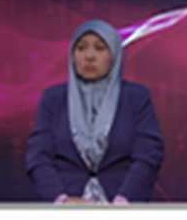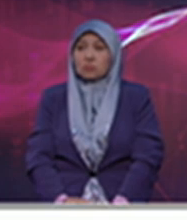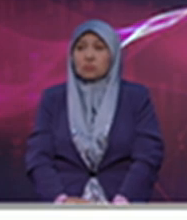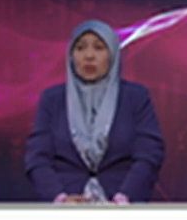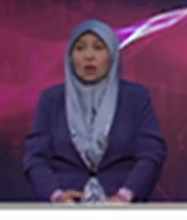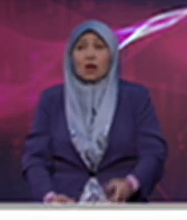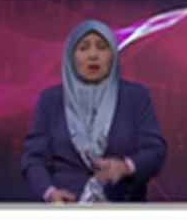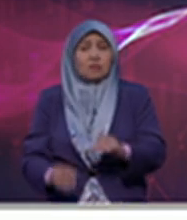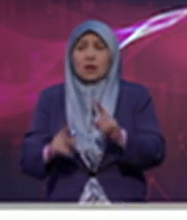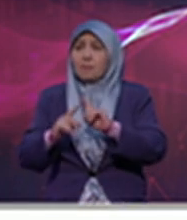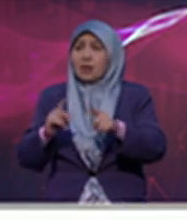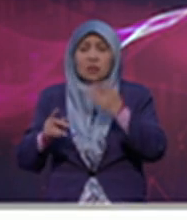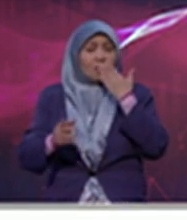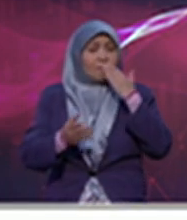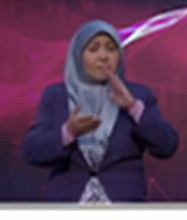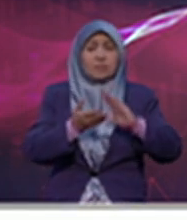Malangnya dia tidak